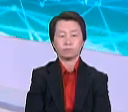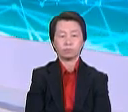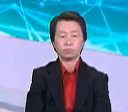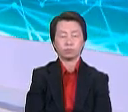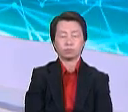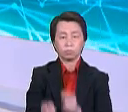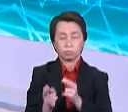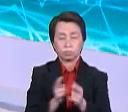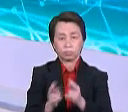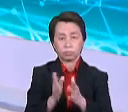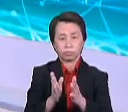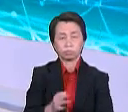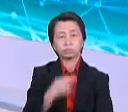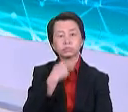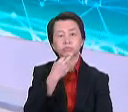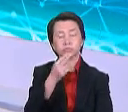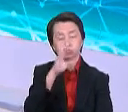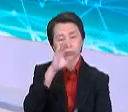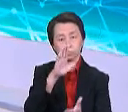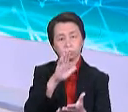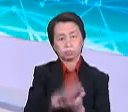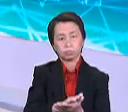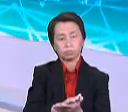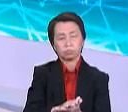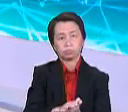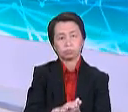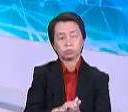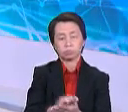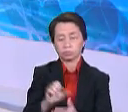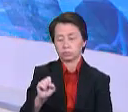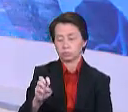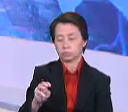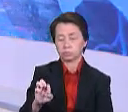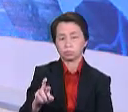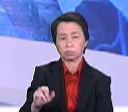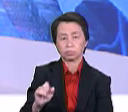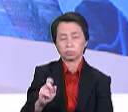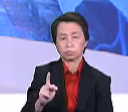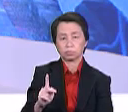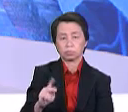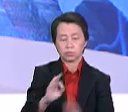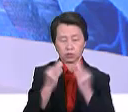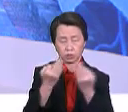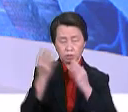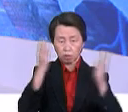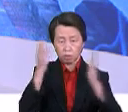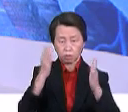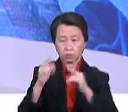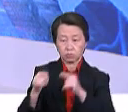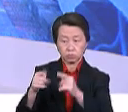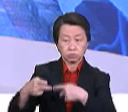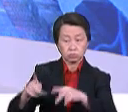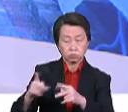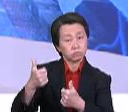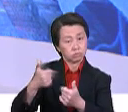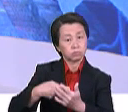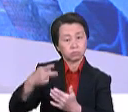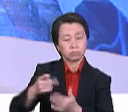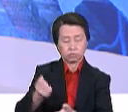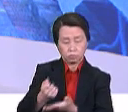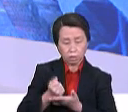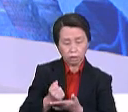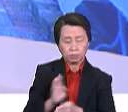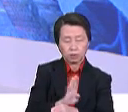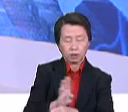Golongan usahawan menzahirkan keyakinan inisiatif Semarak Niaga Keluarga Malaysia sebagai platform membantu perniagaan